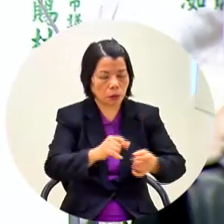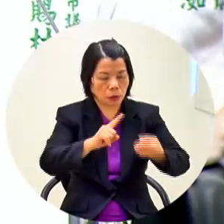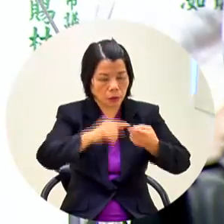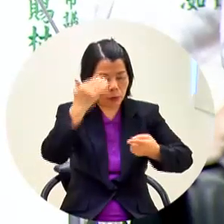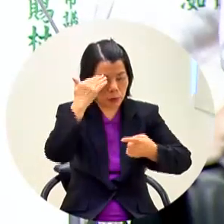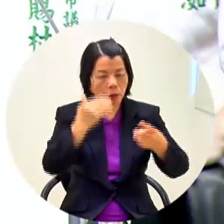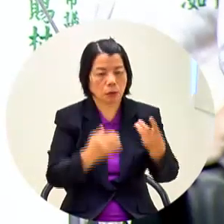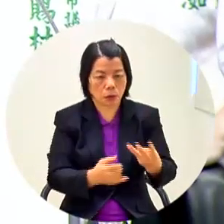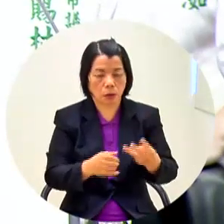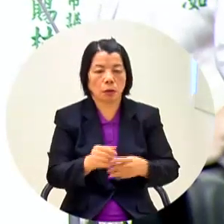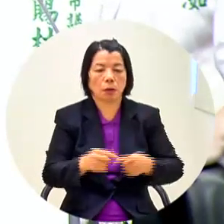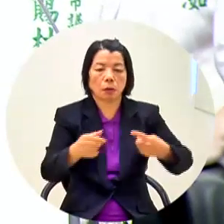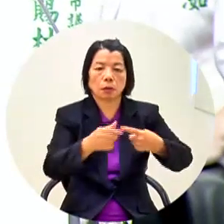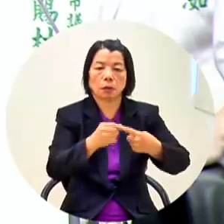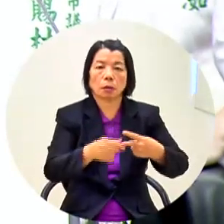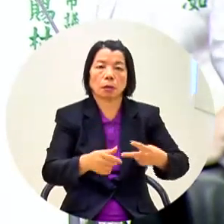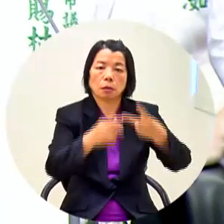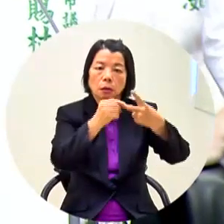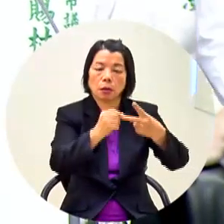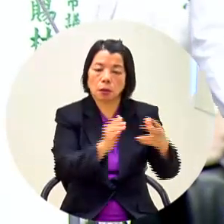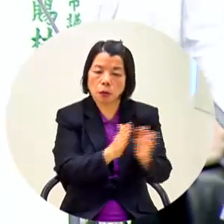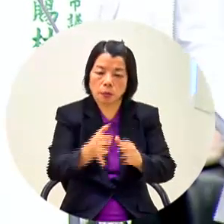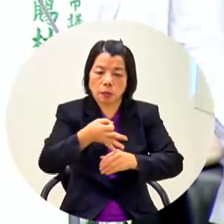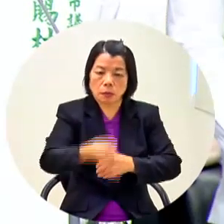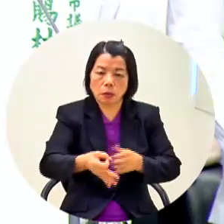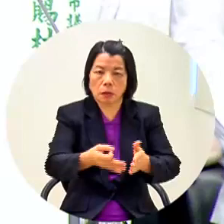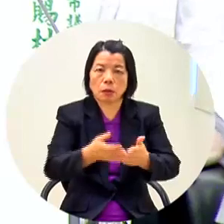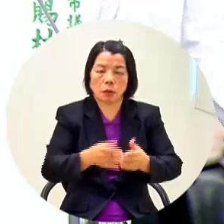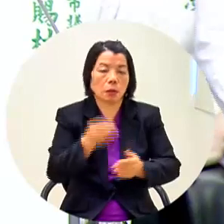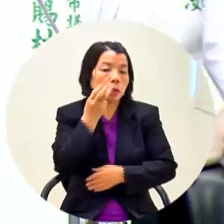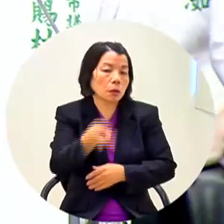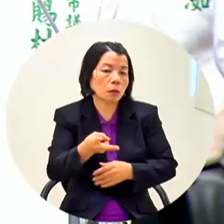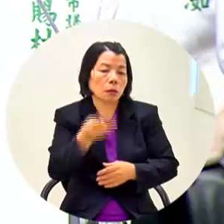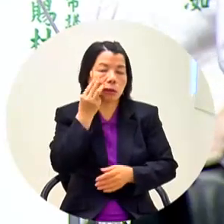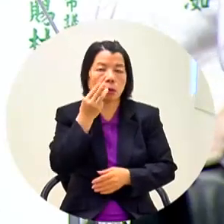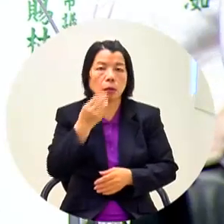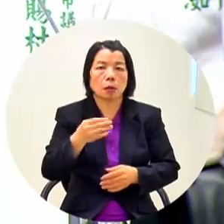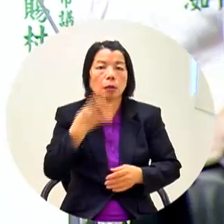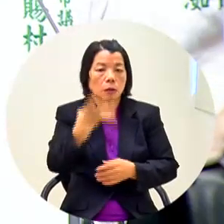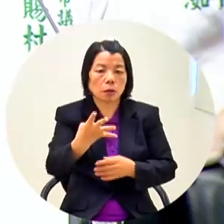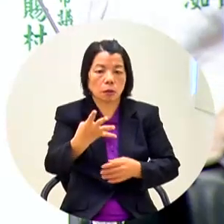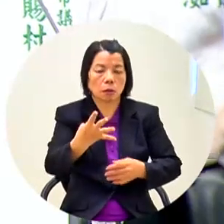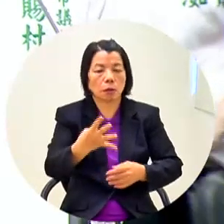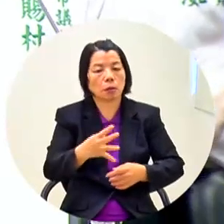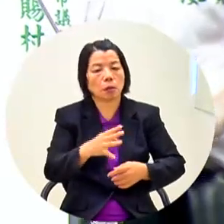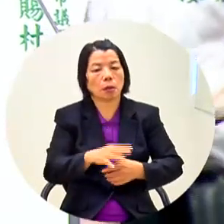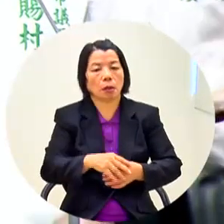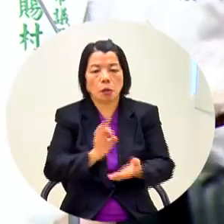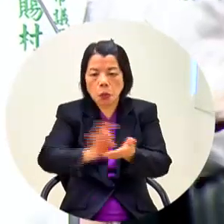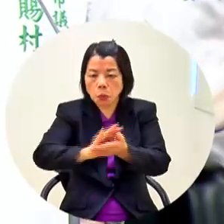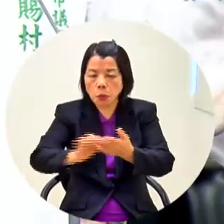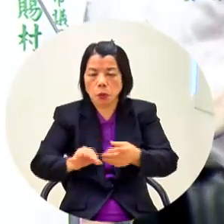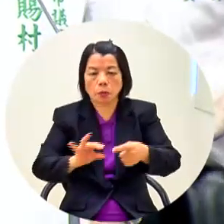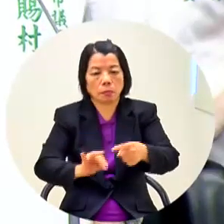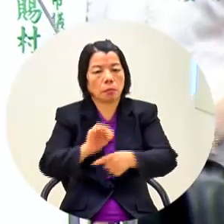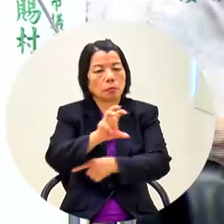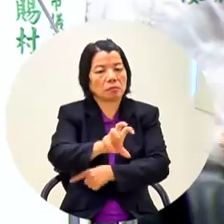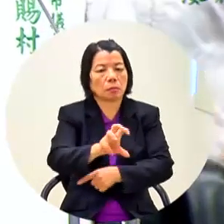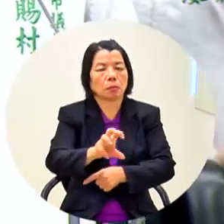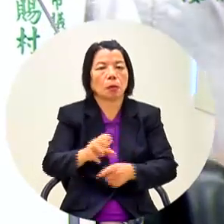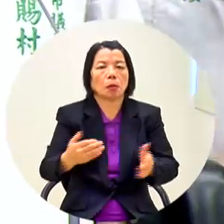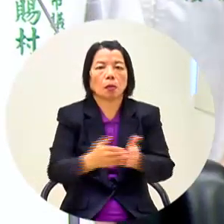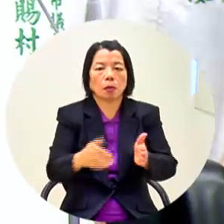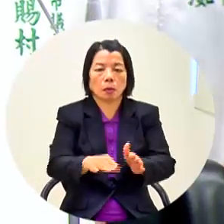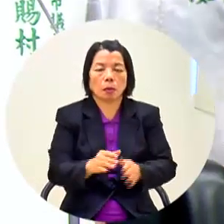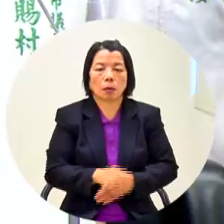二倍金乱用嘛，你这个已经四个月用掉八成了嘛，你不断的制造恐慌，这个是背道而驰的、啊。你打被